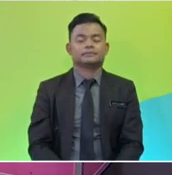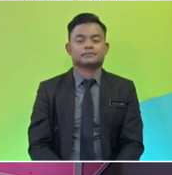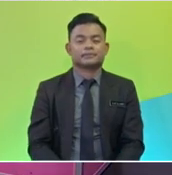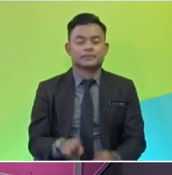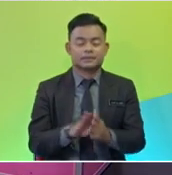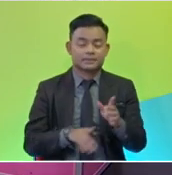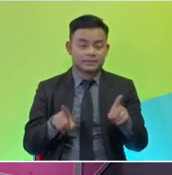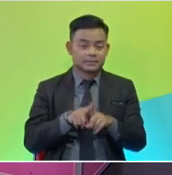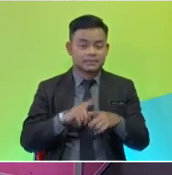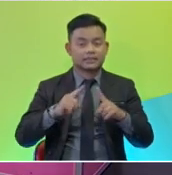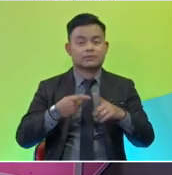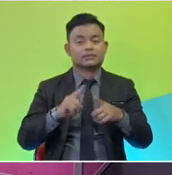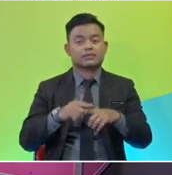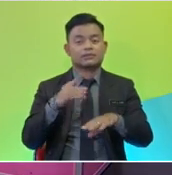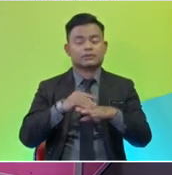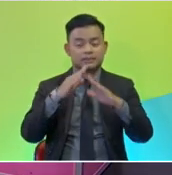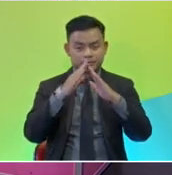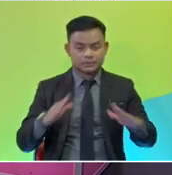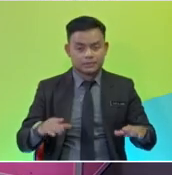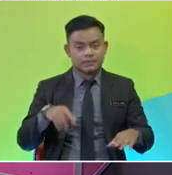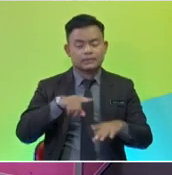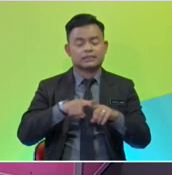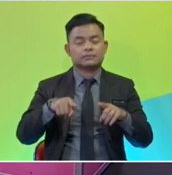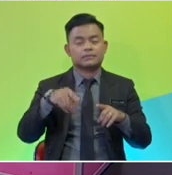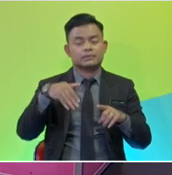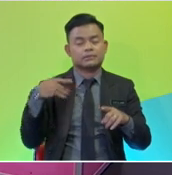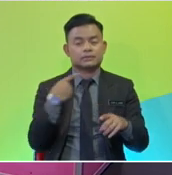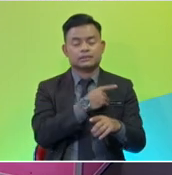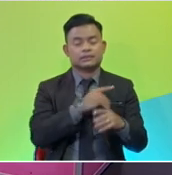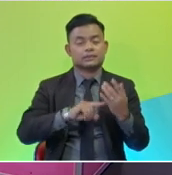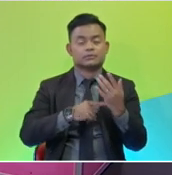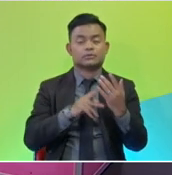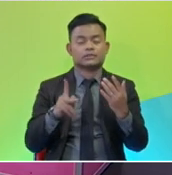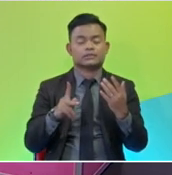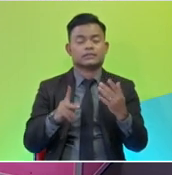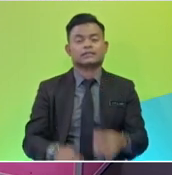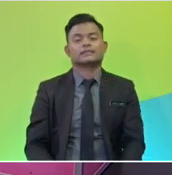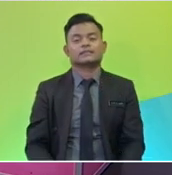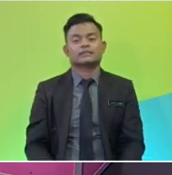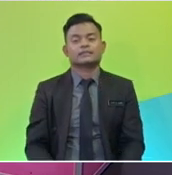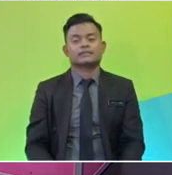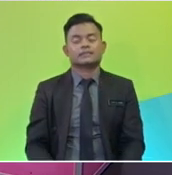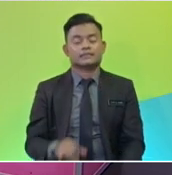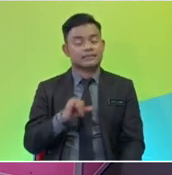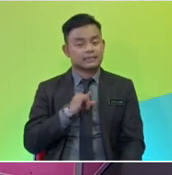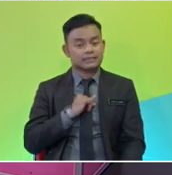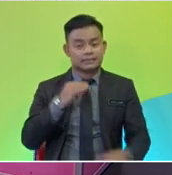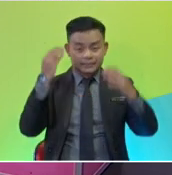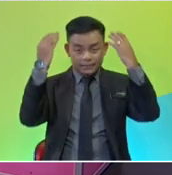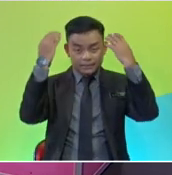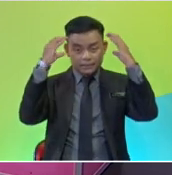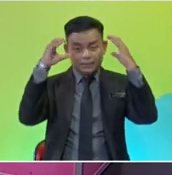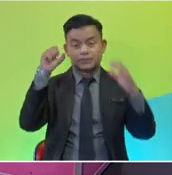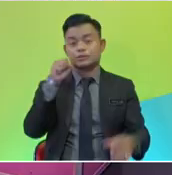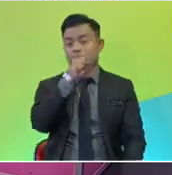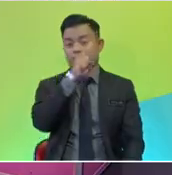kawan-kawan di rumah betul tuul Cikgu Tapi sebelum kita mulakan kelas kita Cikgu Fatimah Izinkan saya juga untuk memperkenalkan jurubahasa isyarat kita kali ini ini